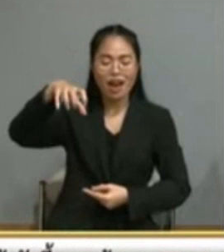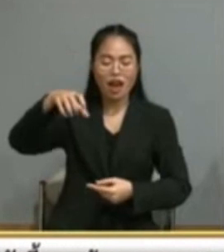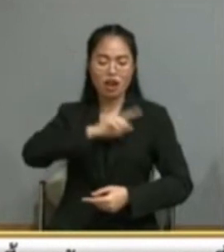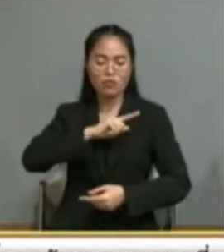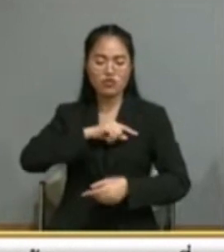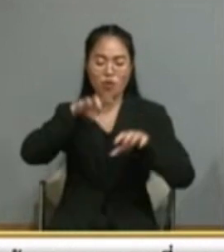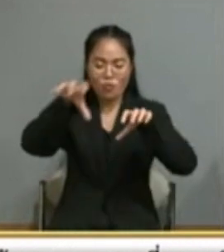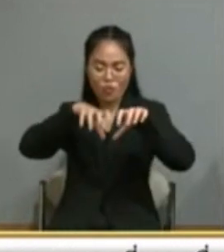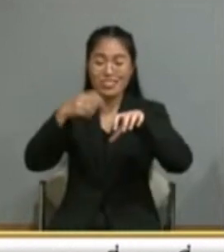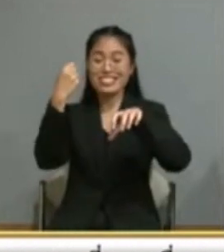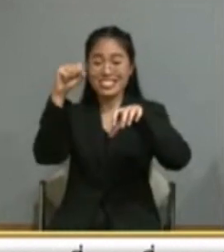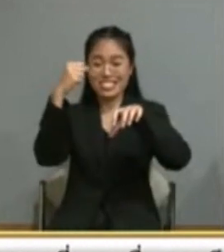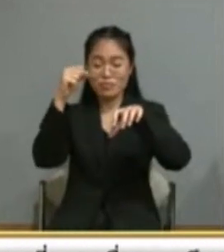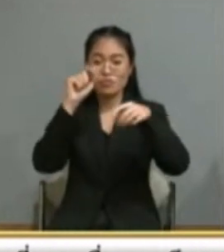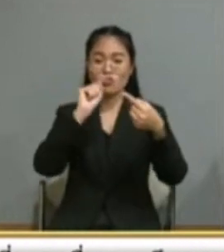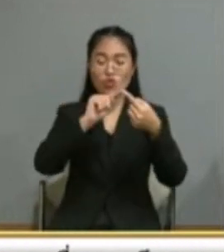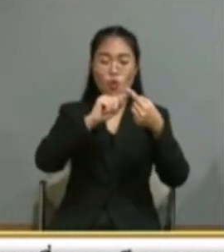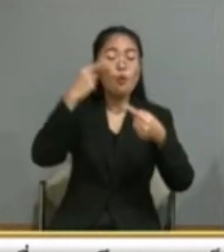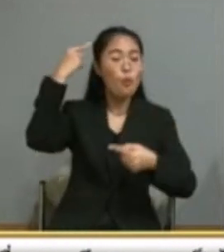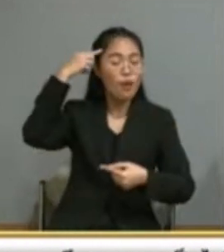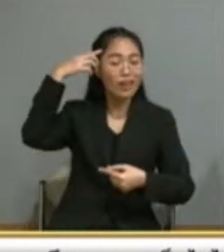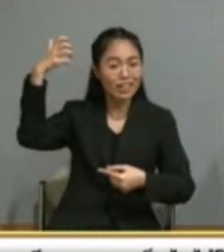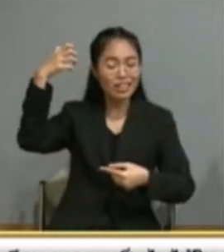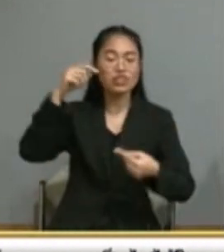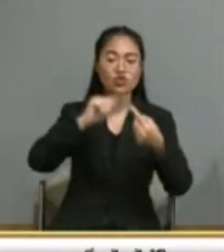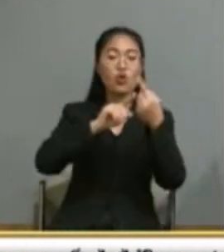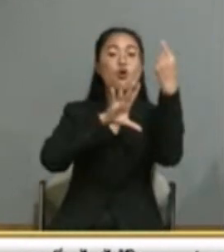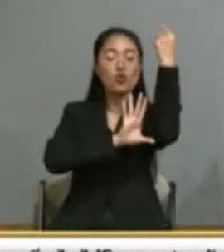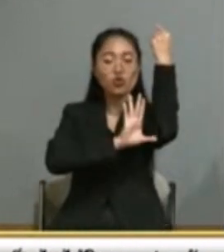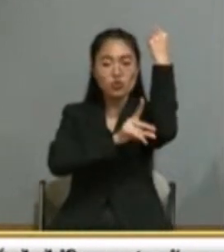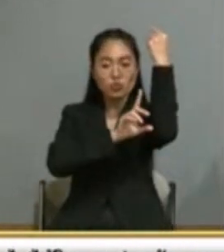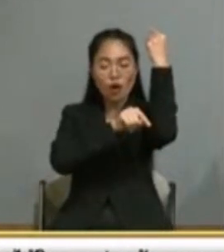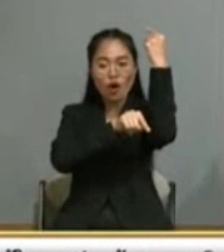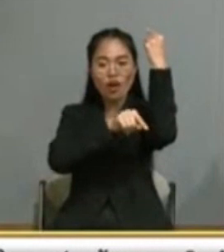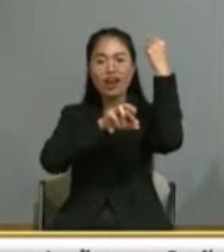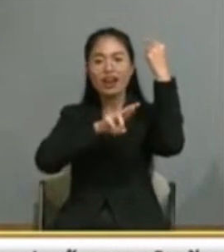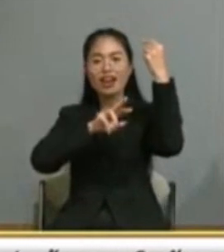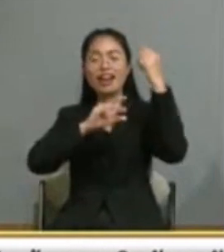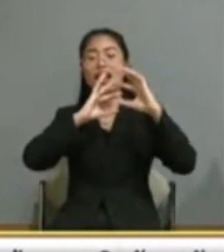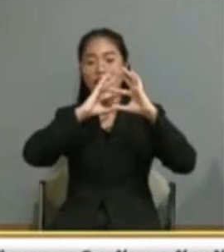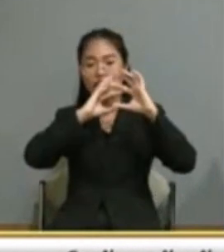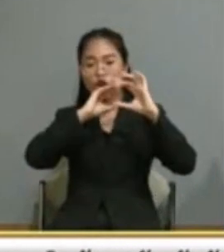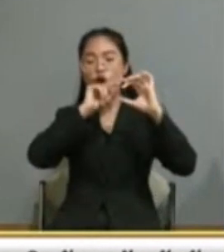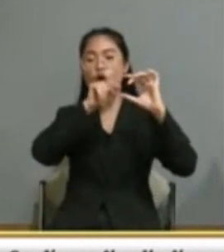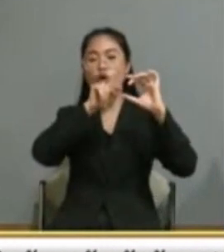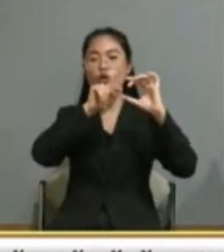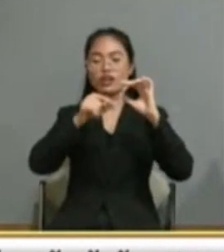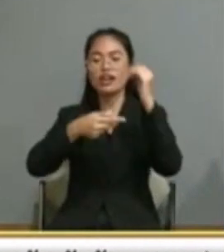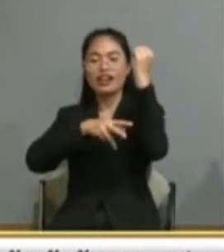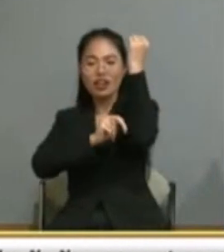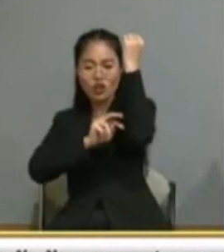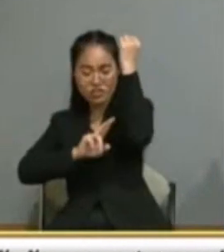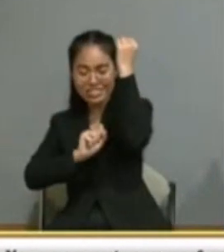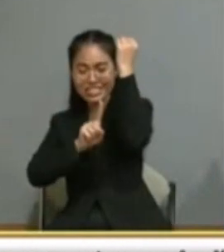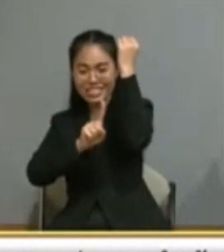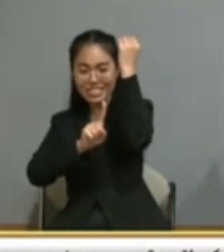ห่งนะคะได้แกะถากัสยานหัวหิน ถากัสยานชมพอร รณอง นụcค mineralodทากั